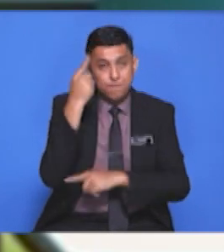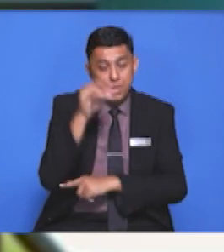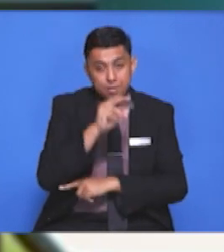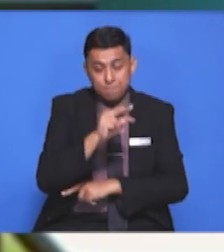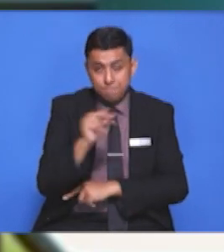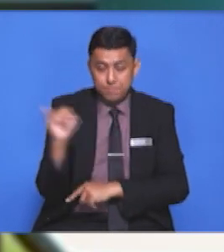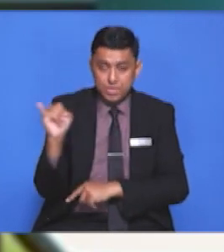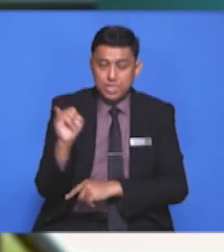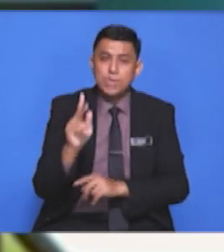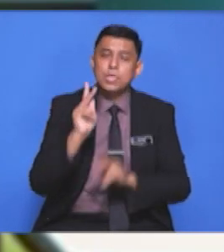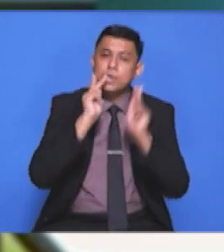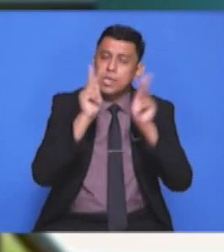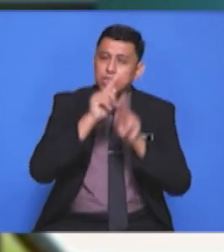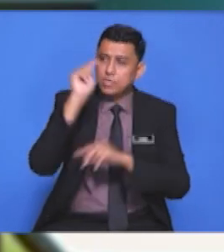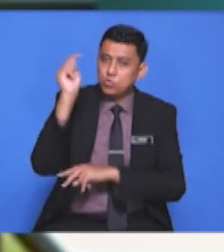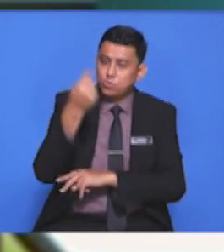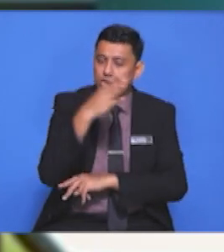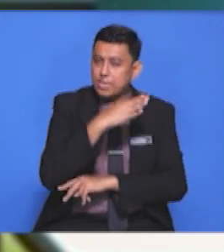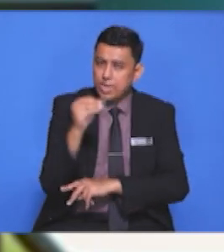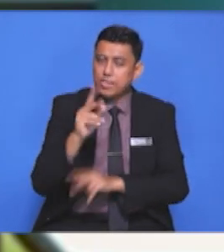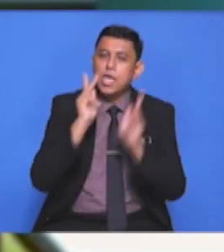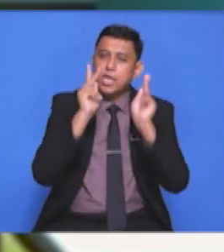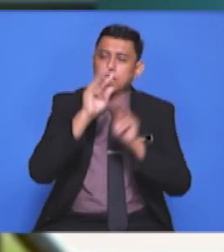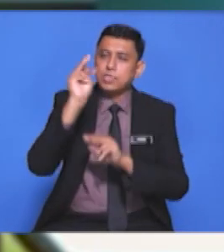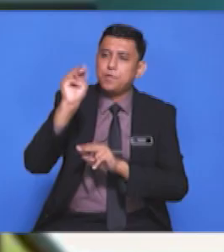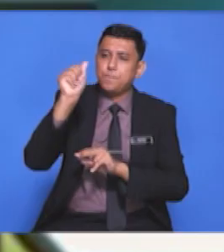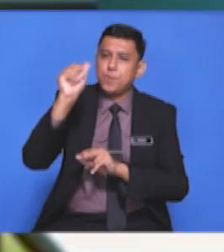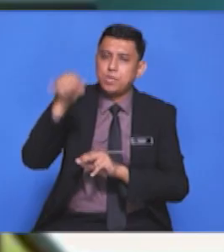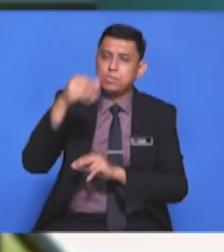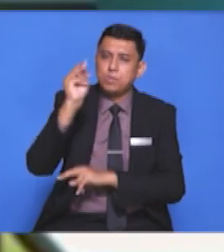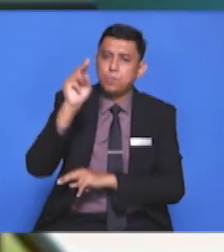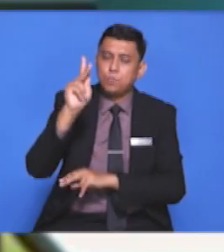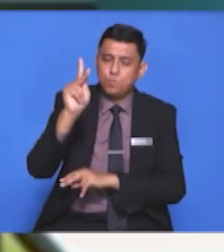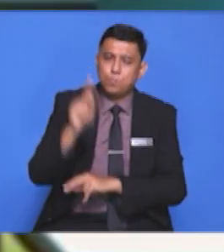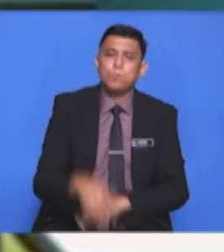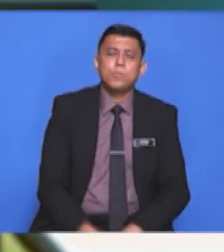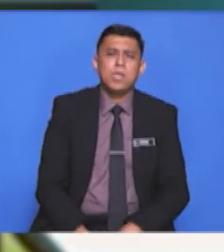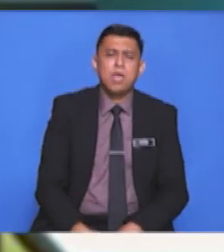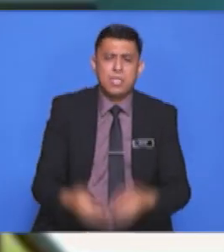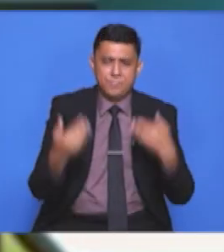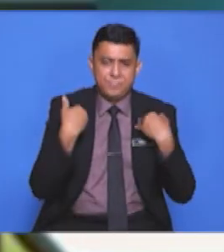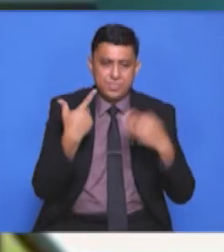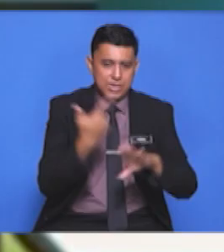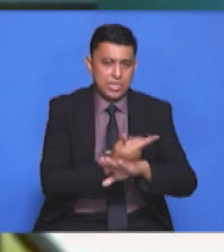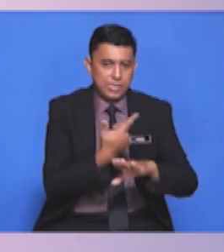kata tunggal dan kate much more Hai siku telah pun menyediakan latihan pengukuhan